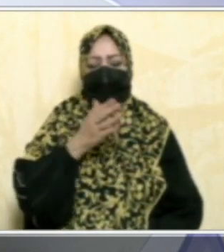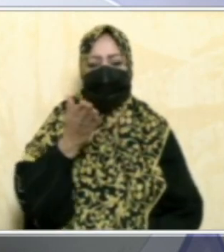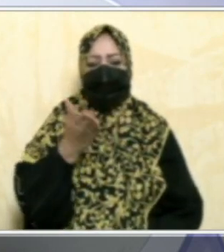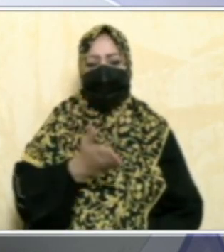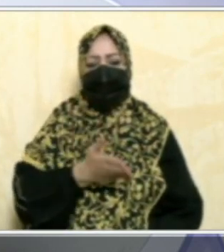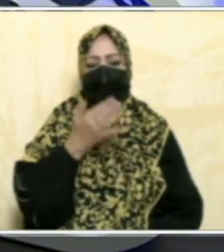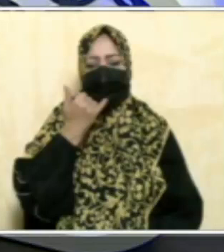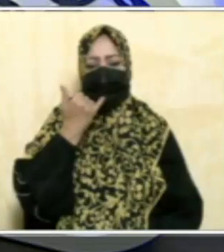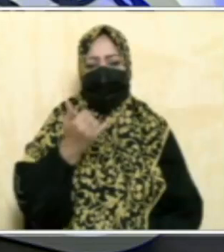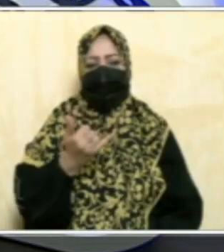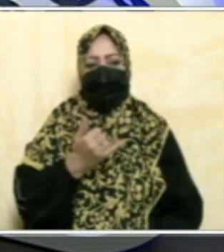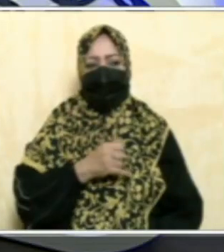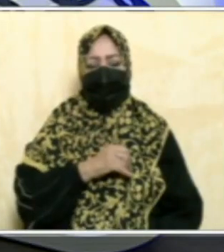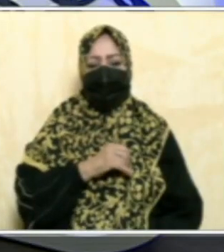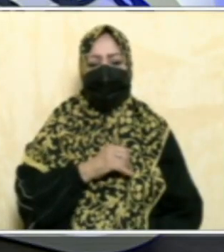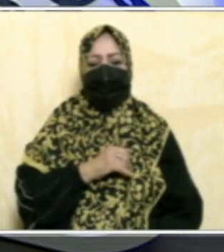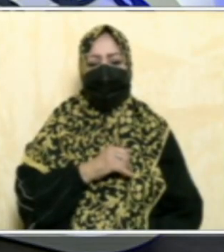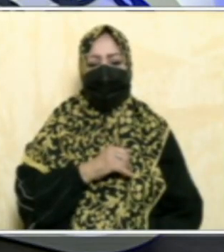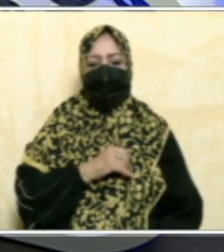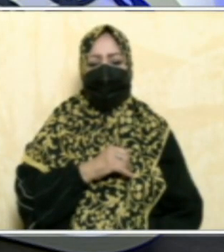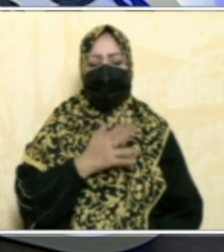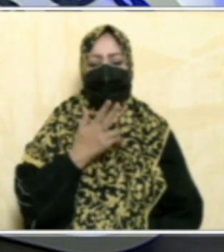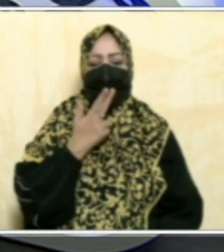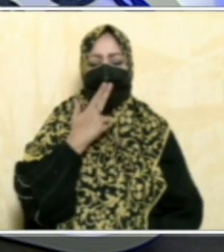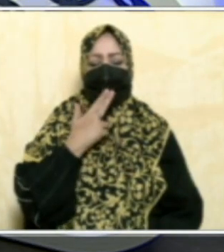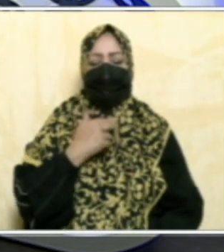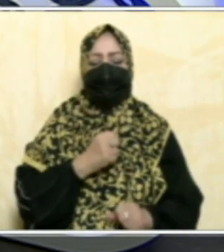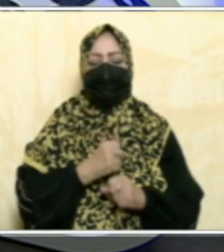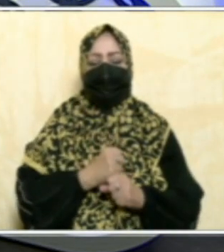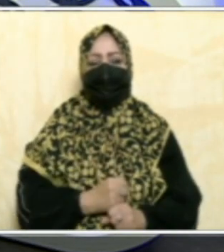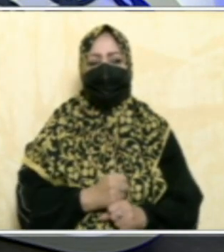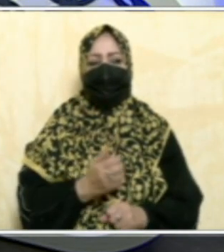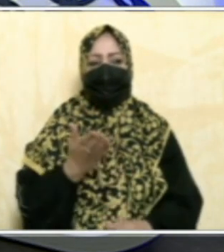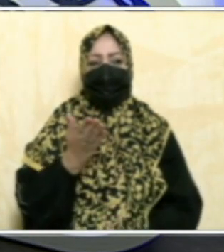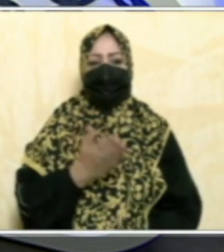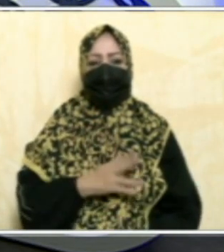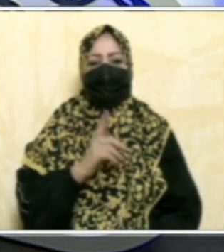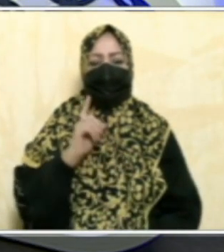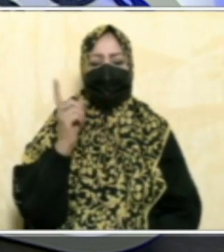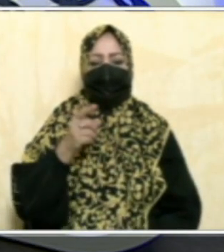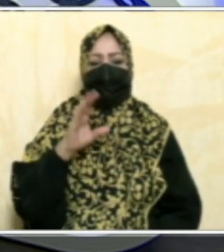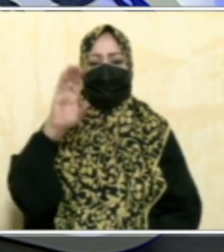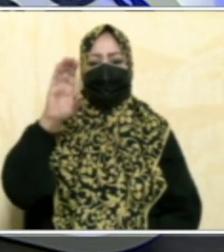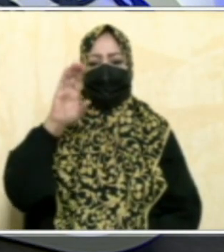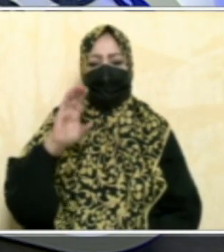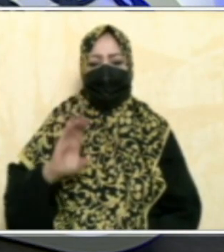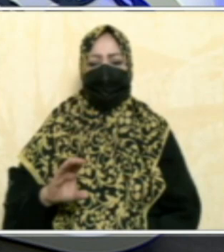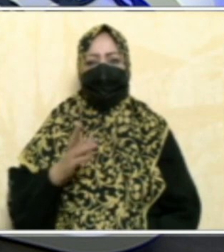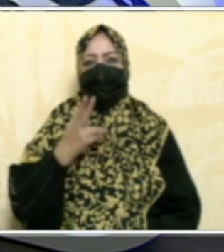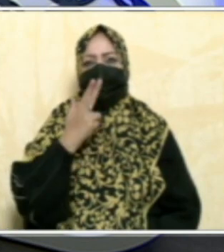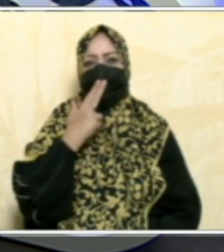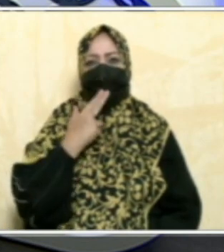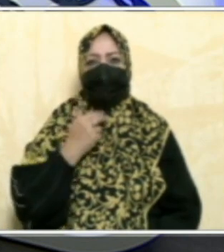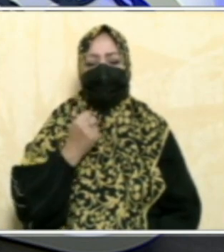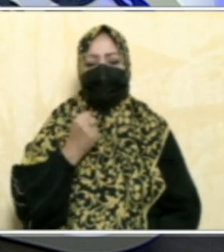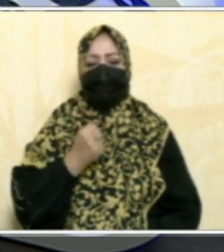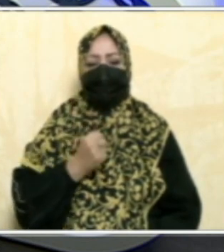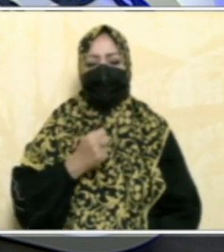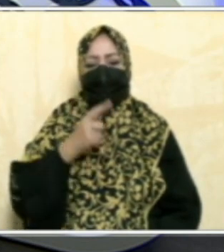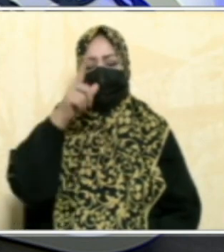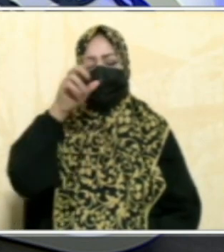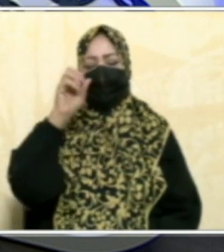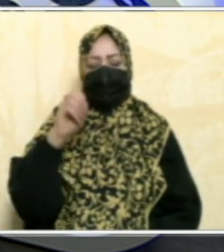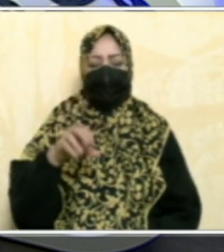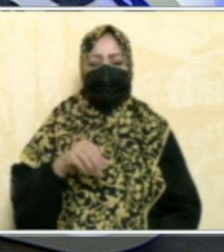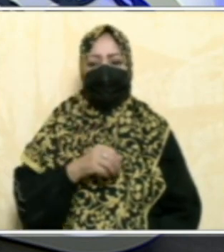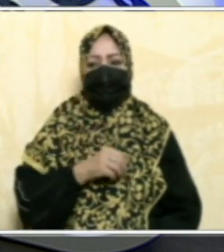شيخ. الله يحفظك ويحفظ أهلنا في الجنوب جميعا. نعم بارك الله فيك وربي يحفظ شيخنا صادق الرياني.